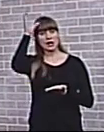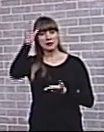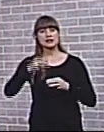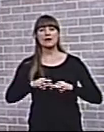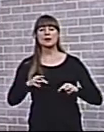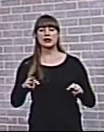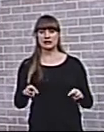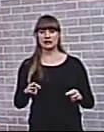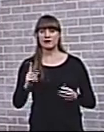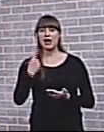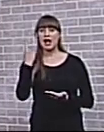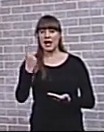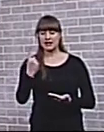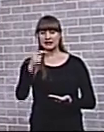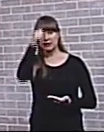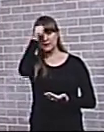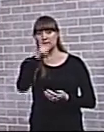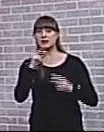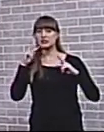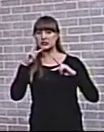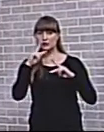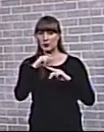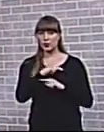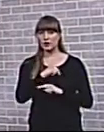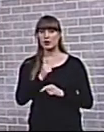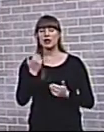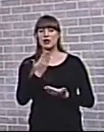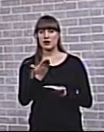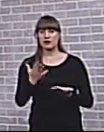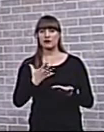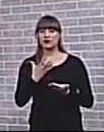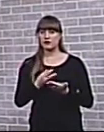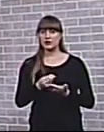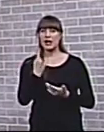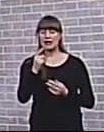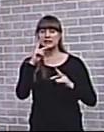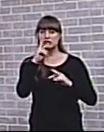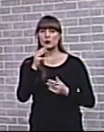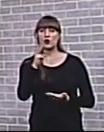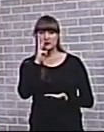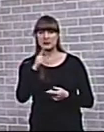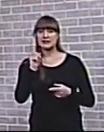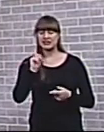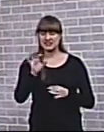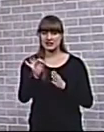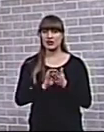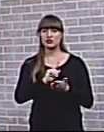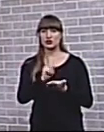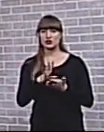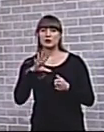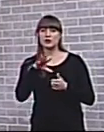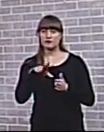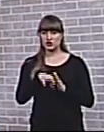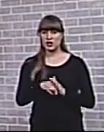министров. Один месяц сбой в выплате зарплаты, один сбой в зарплате. Сразу должно быть